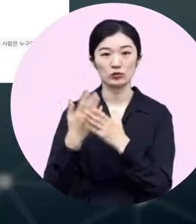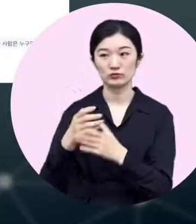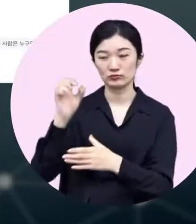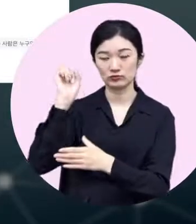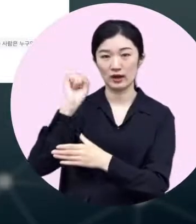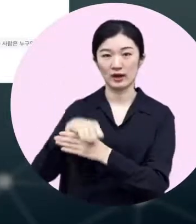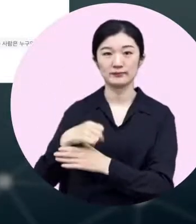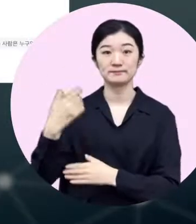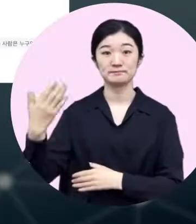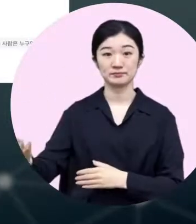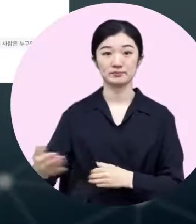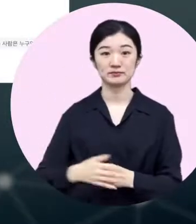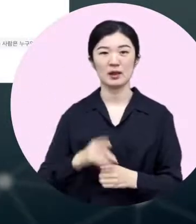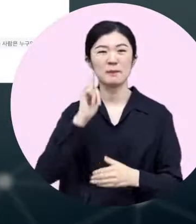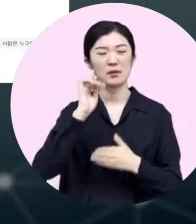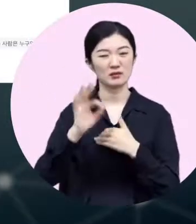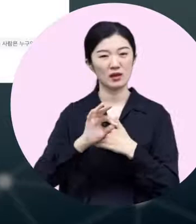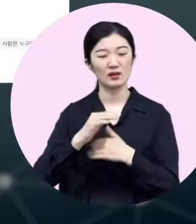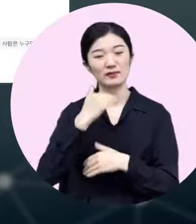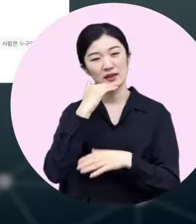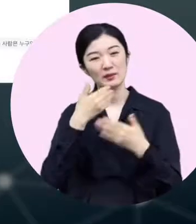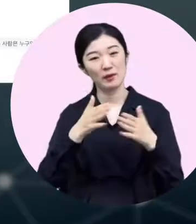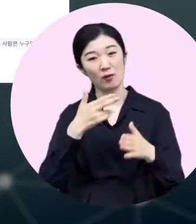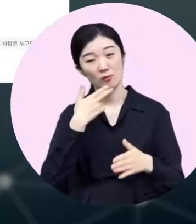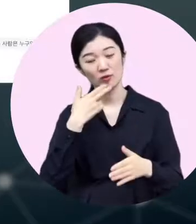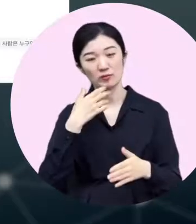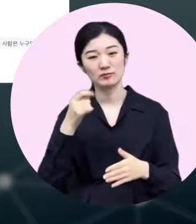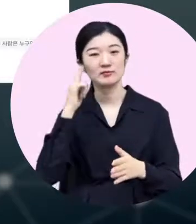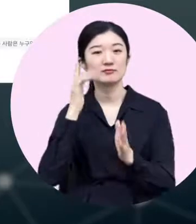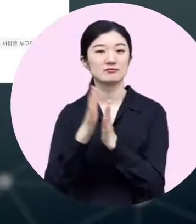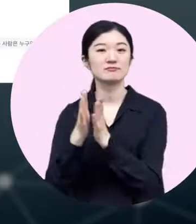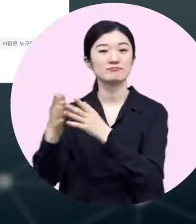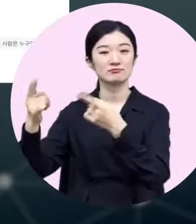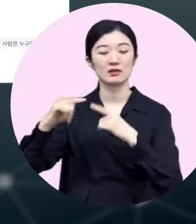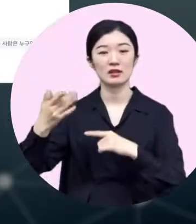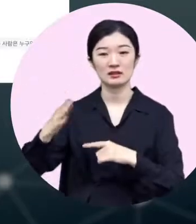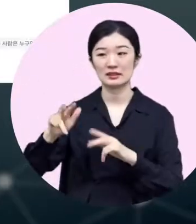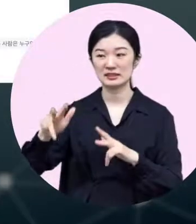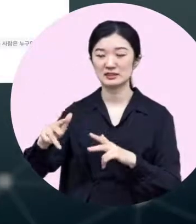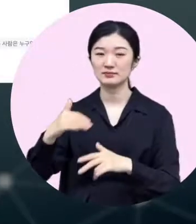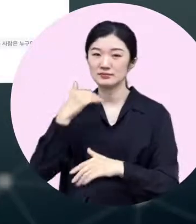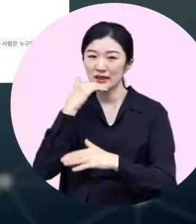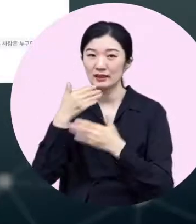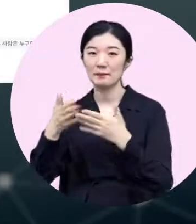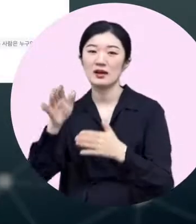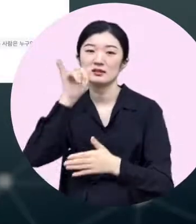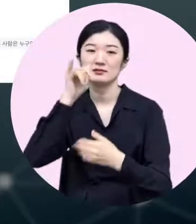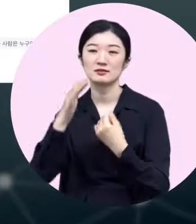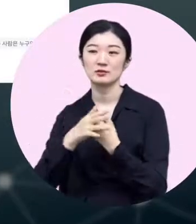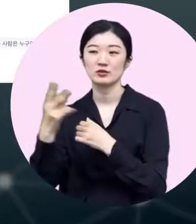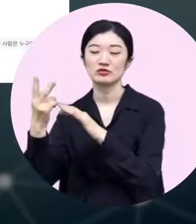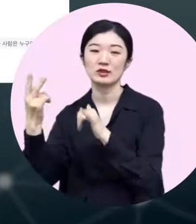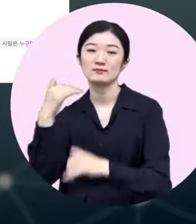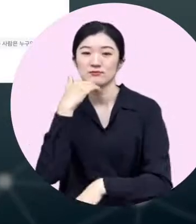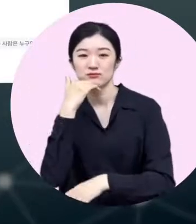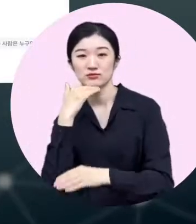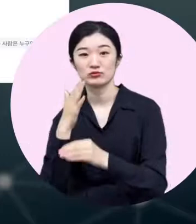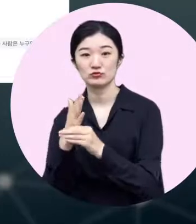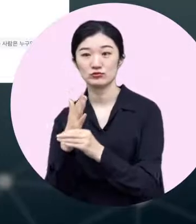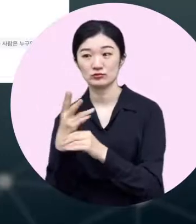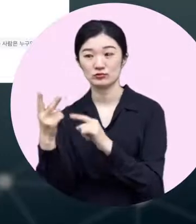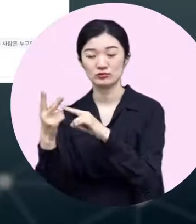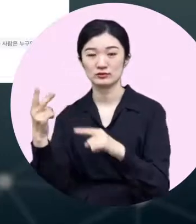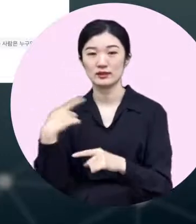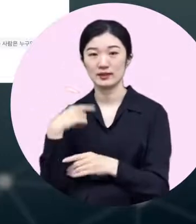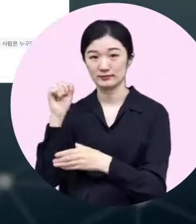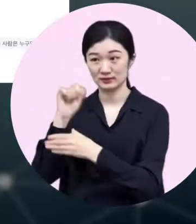됩니다. 대기실 기능이 꺼져 있다면 바로 그냥 입장할 거고 지금은 켜져 있기 때문에 그래서 모두 수락 해주면 이렇게 입장을 할 거예요.